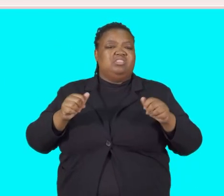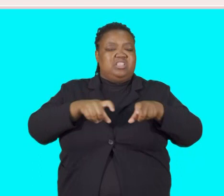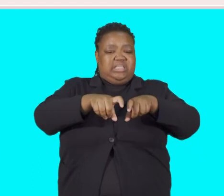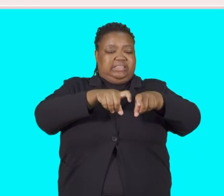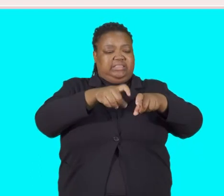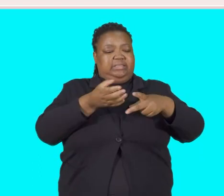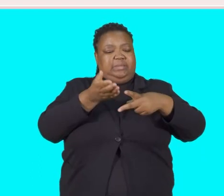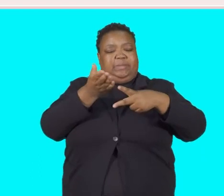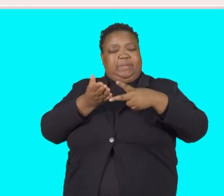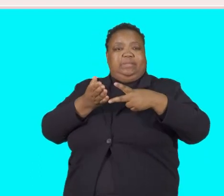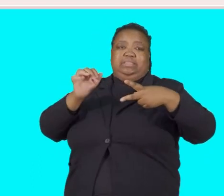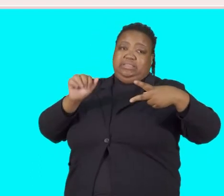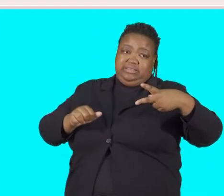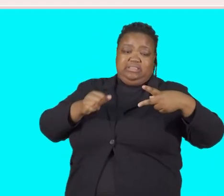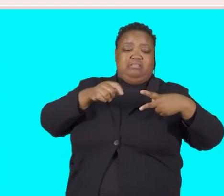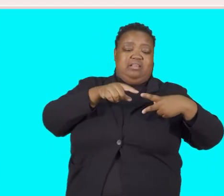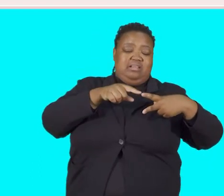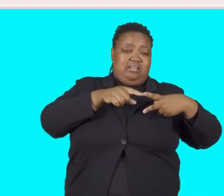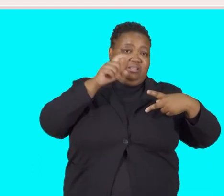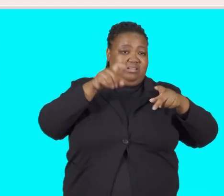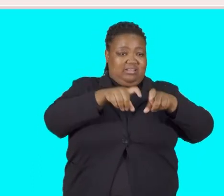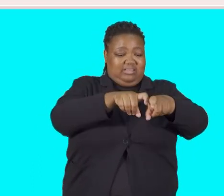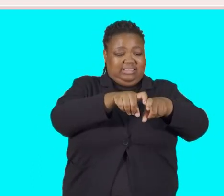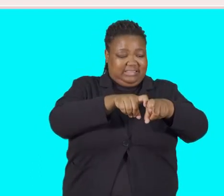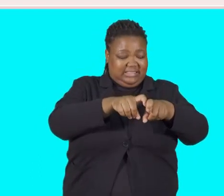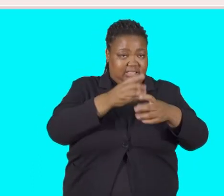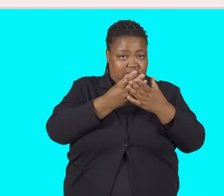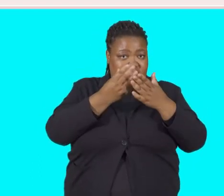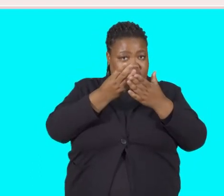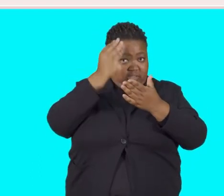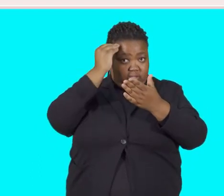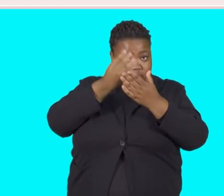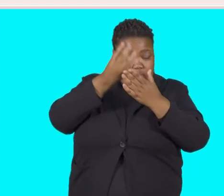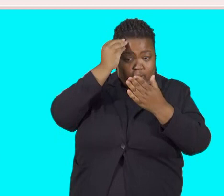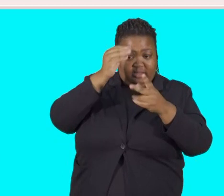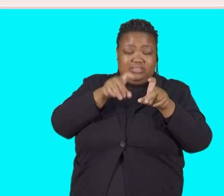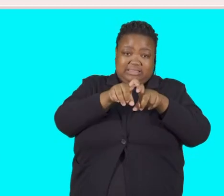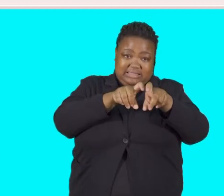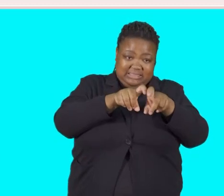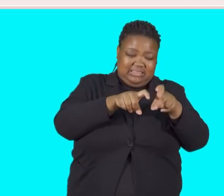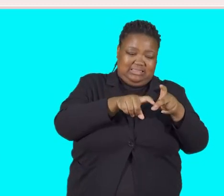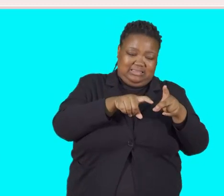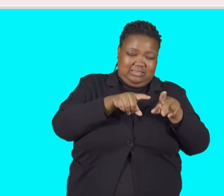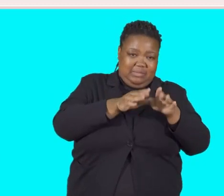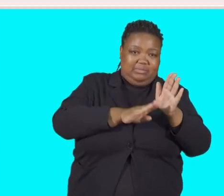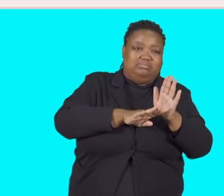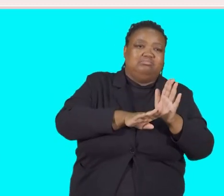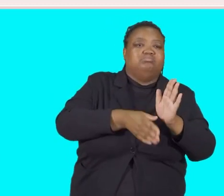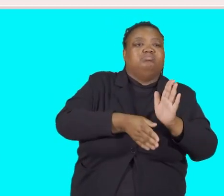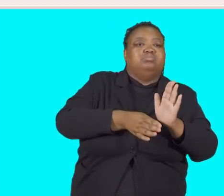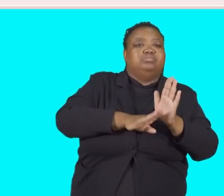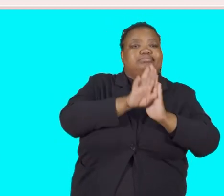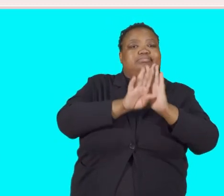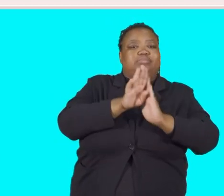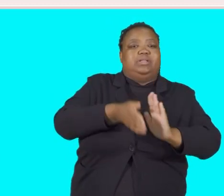Sinohlolo olukhulayo, sibe nohlolo lokufunda. Olu lugxinini, uhlolo mandiqale ngohlolo olukhulayo,